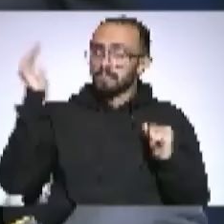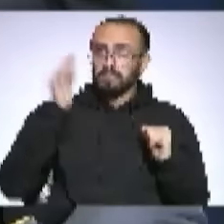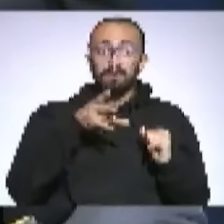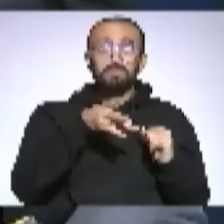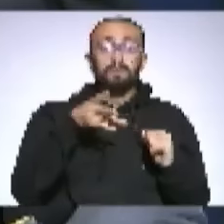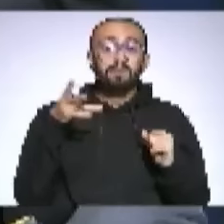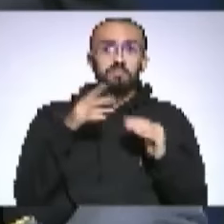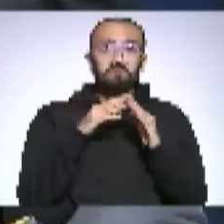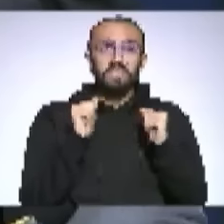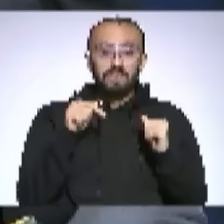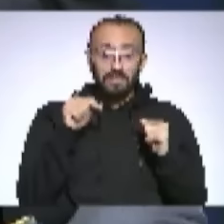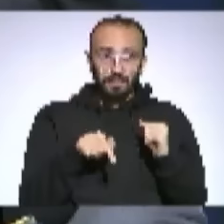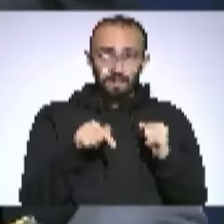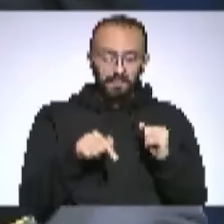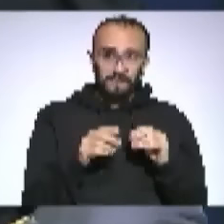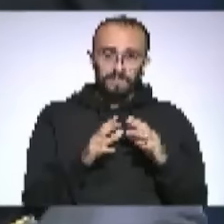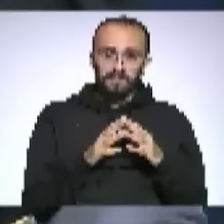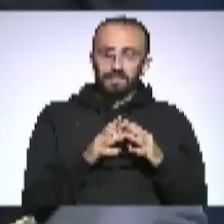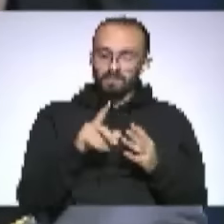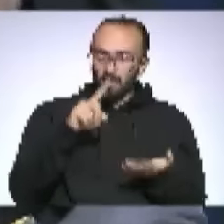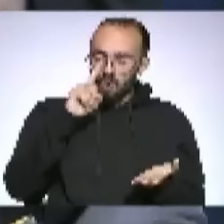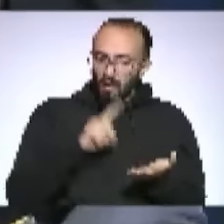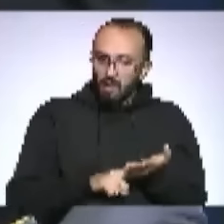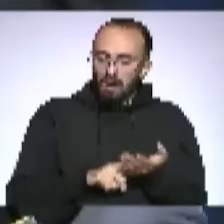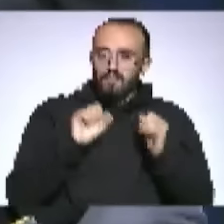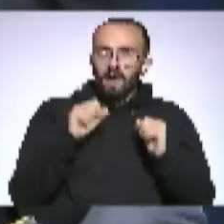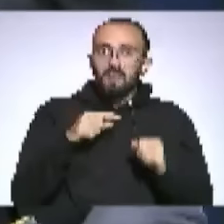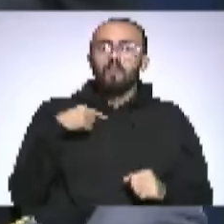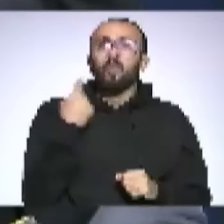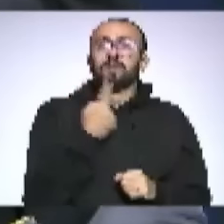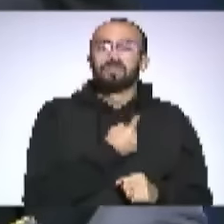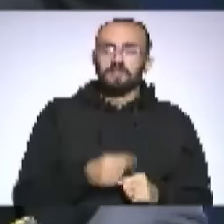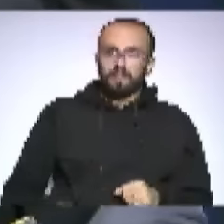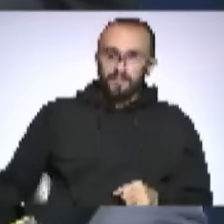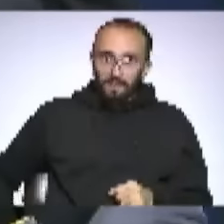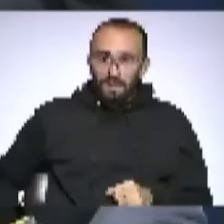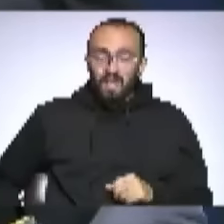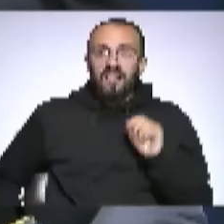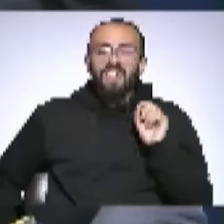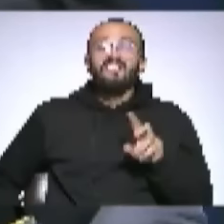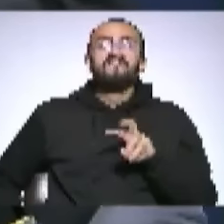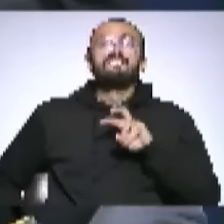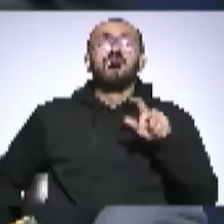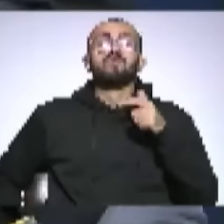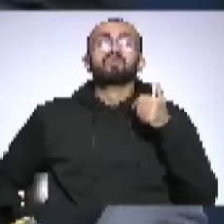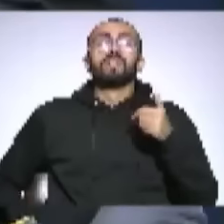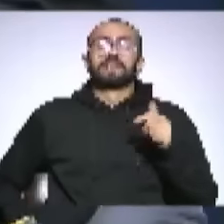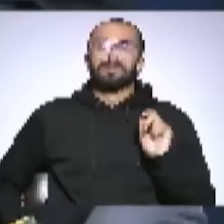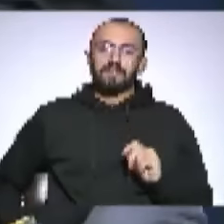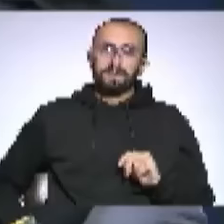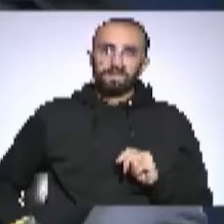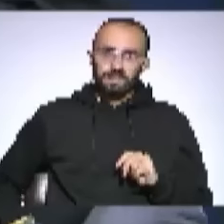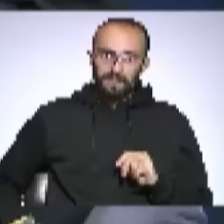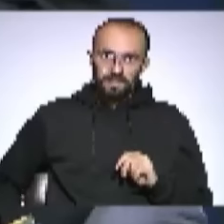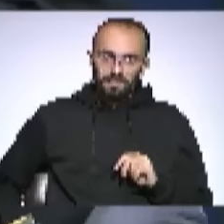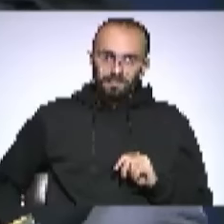للزواج في مصر وده قرار مجمع مقدس يتم فحصه فيما يخص